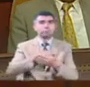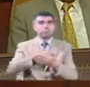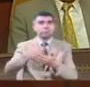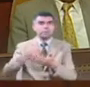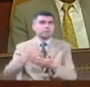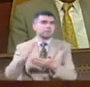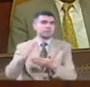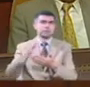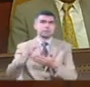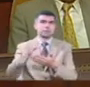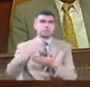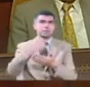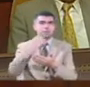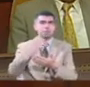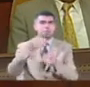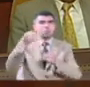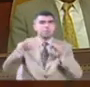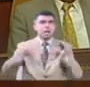نلامسها يوميا في قضائنا